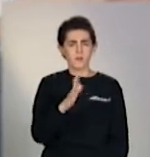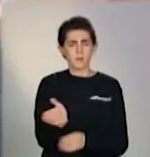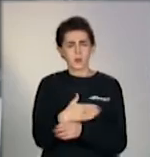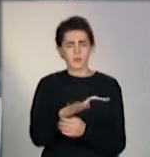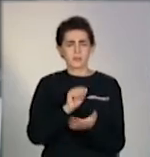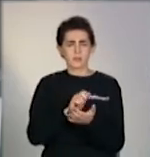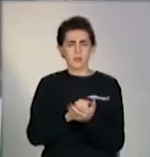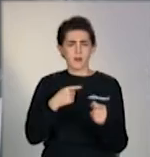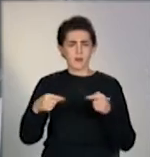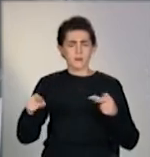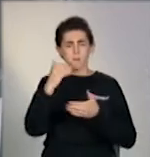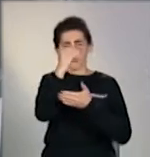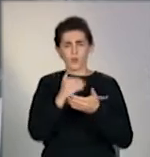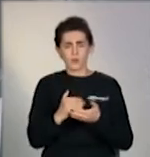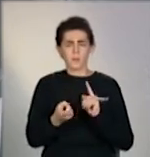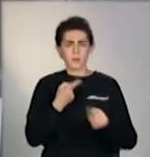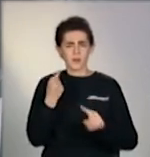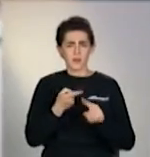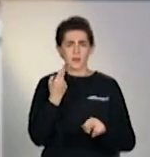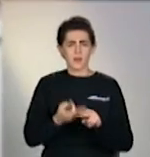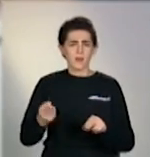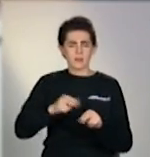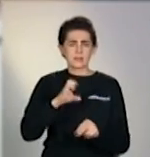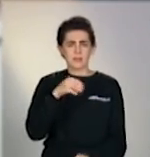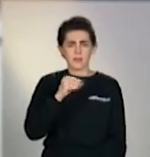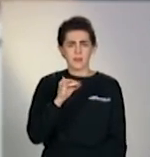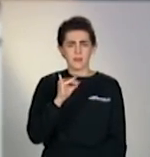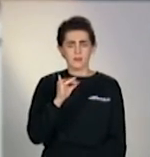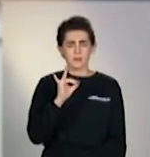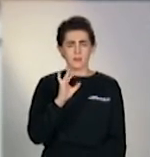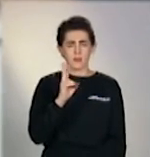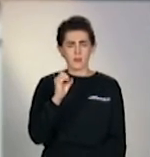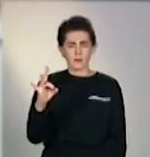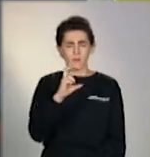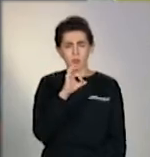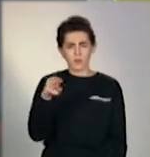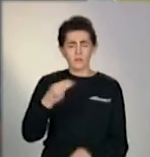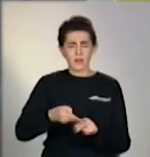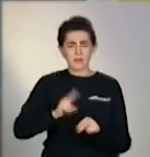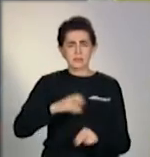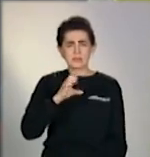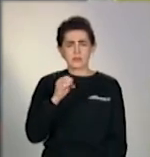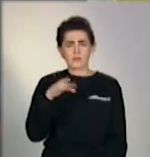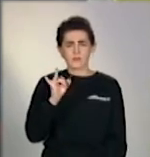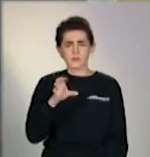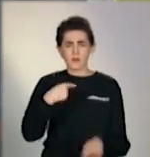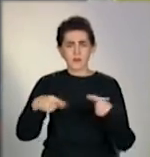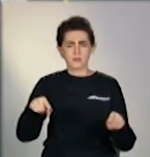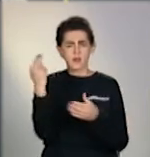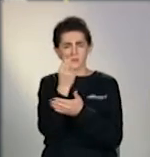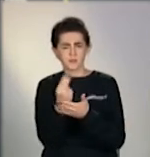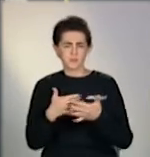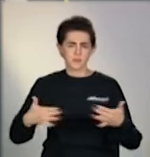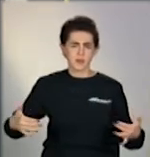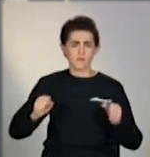займається декількома проєктами, один із яких – стікер-бот. Це сервіс, який дозволяє друкувати наліпки із будь-яких картинок.